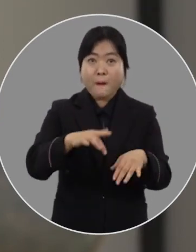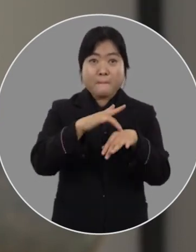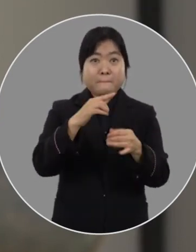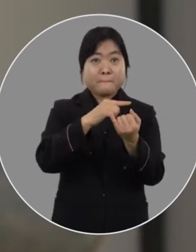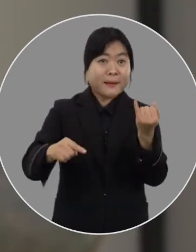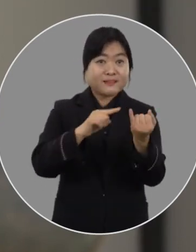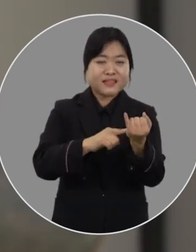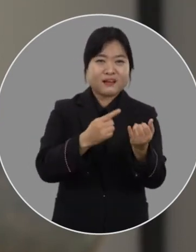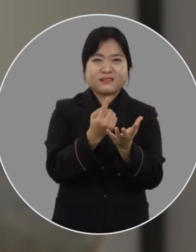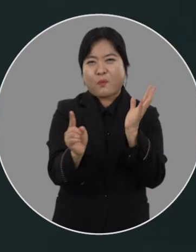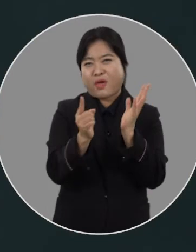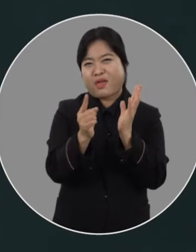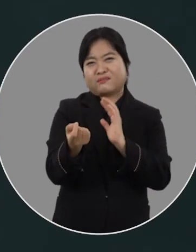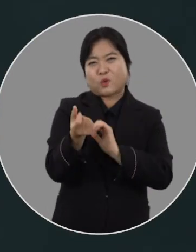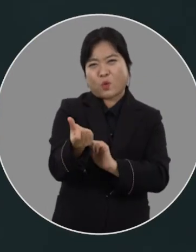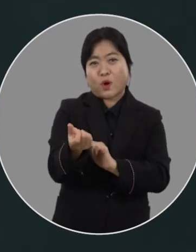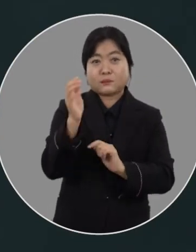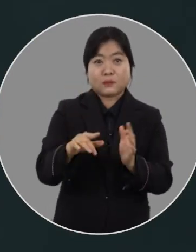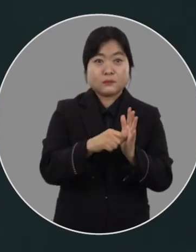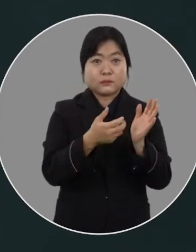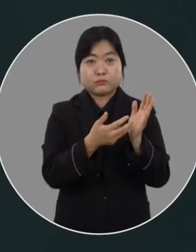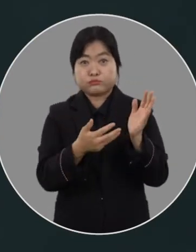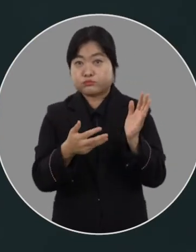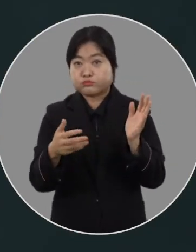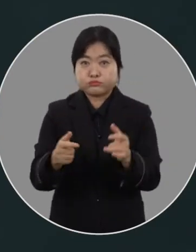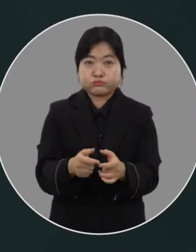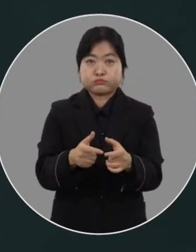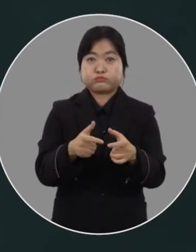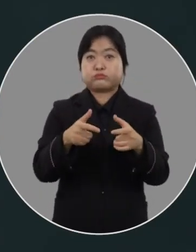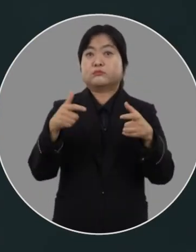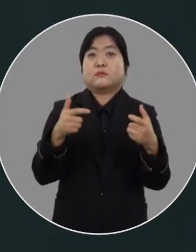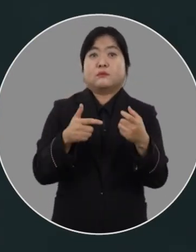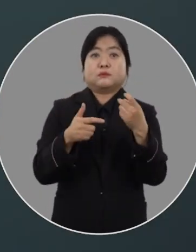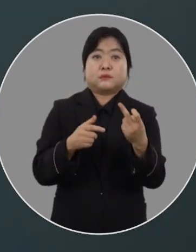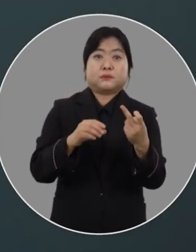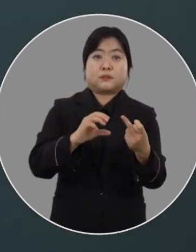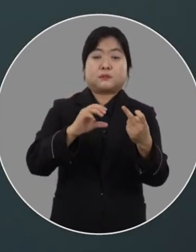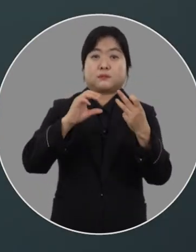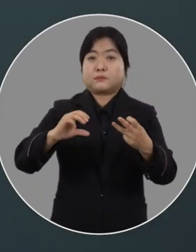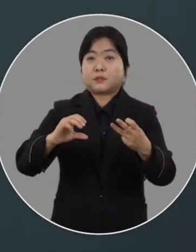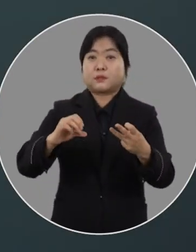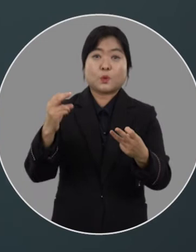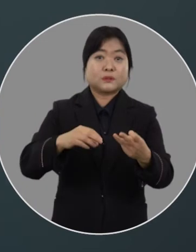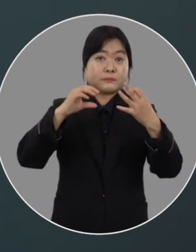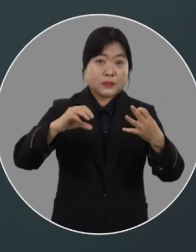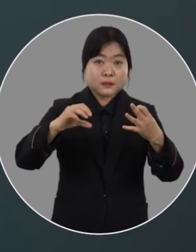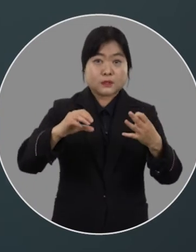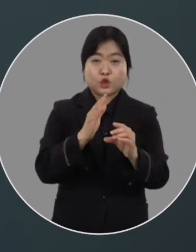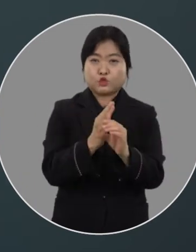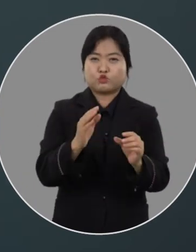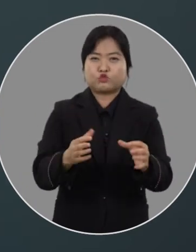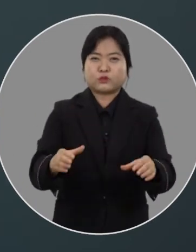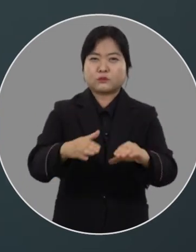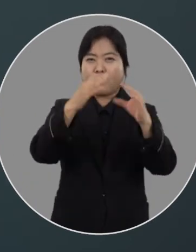상황은 예외적인 일이었지만 이것이 시간이 흐르면서 점차적으로 12, 13세기 또는